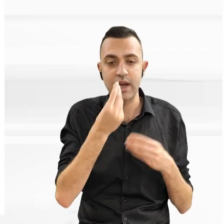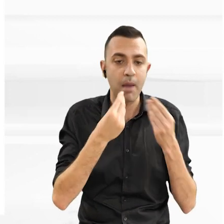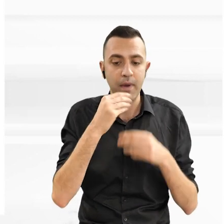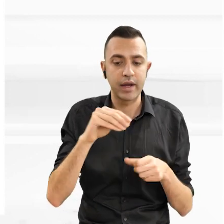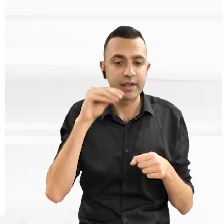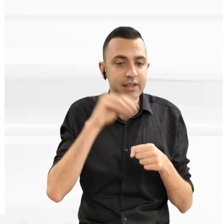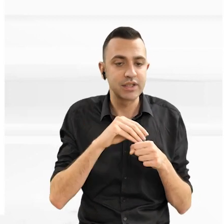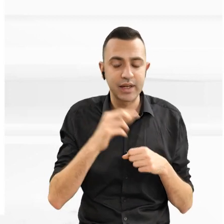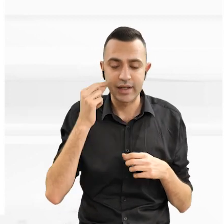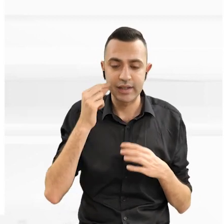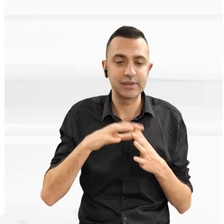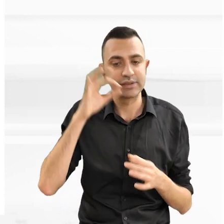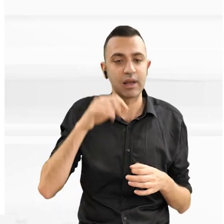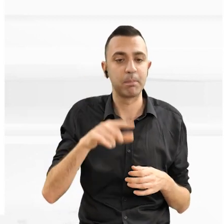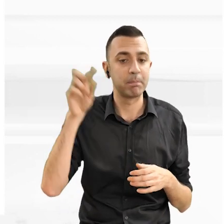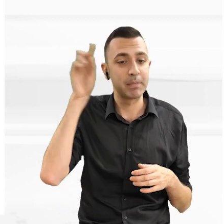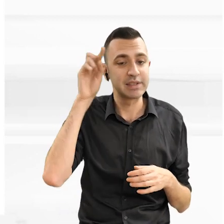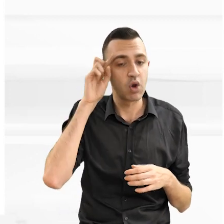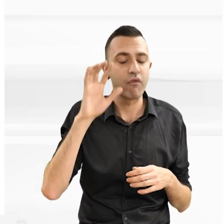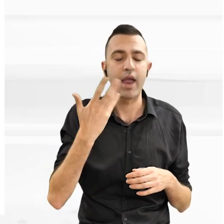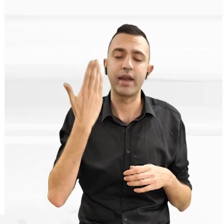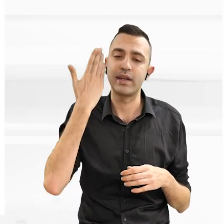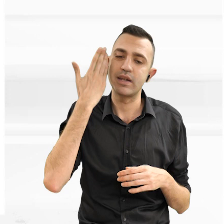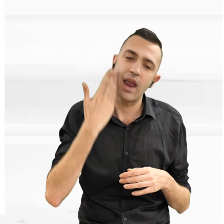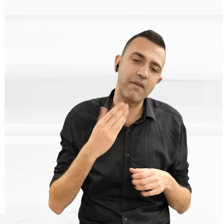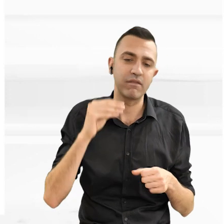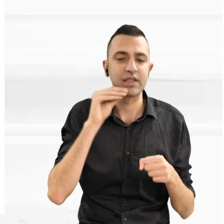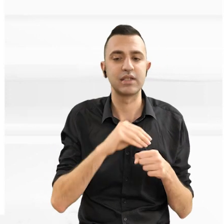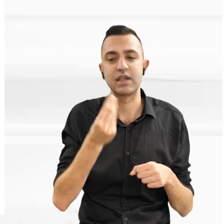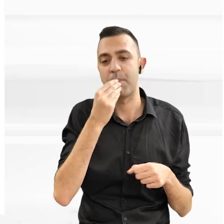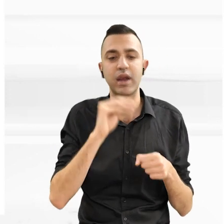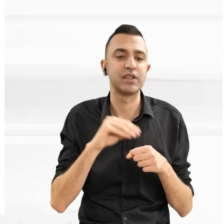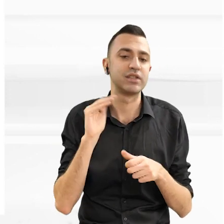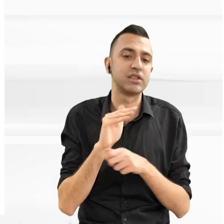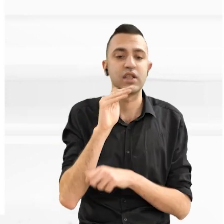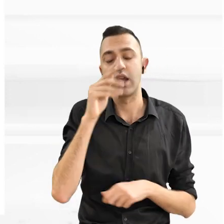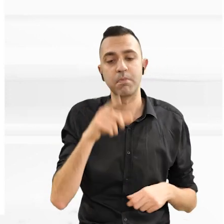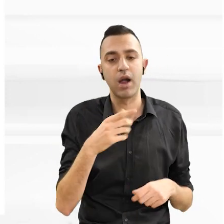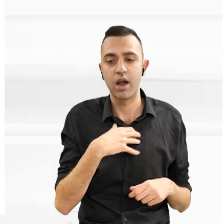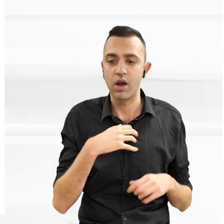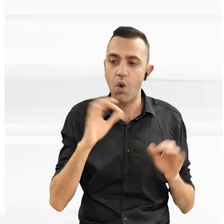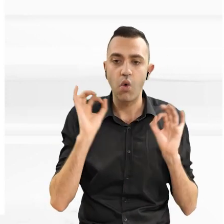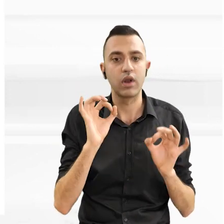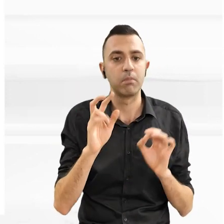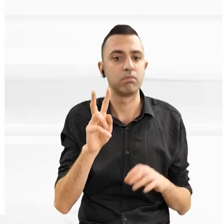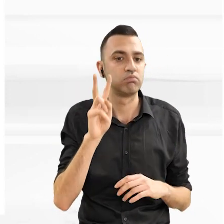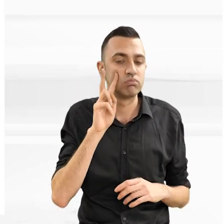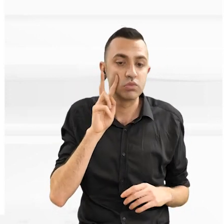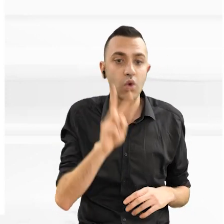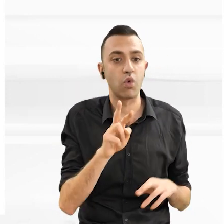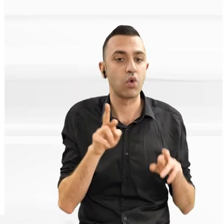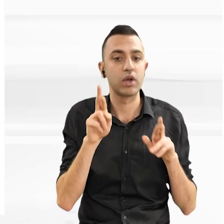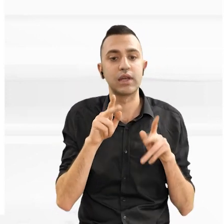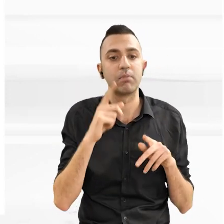kavramına insanoğlunun psikolojik ve keyfi anlamlar yükleyerek yemek için yaşamayı gerekli görmesine rağmen gerekli görmesine